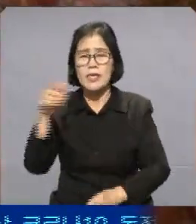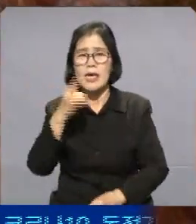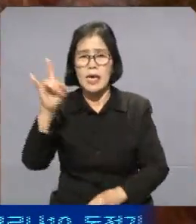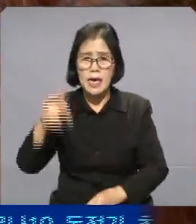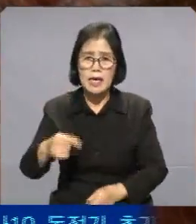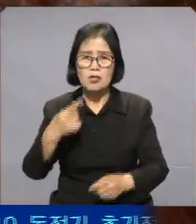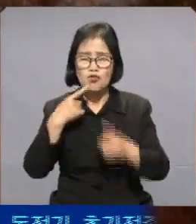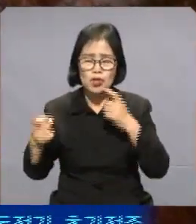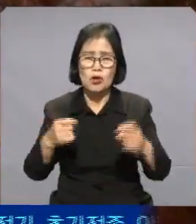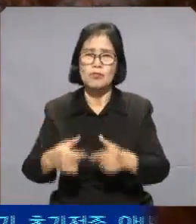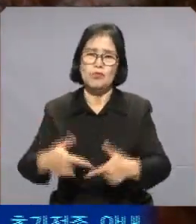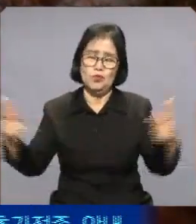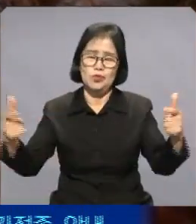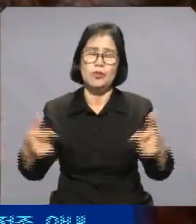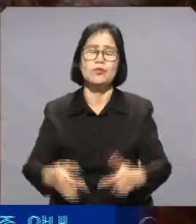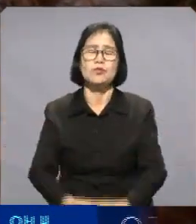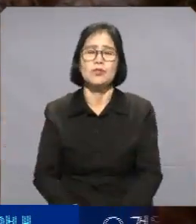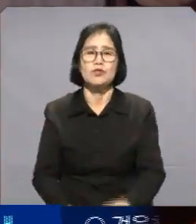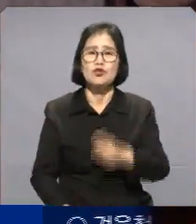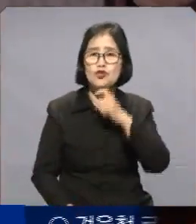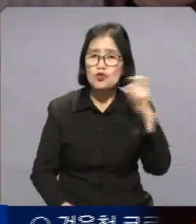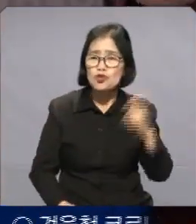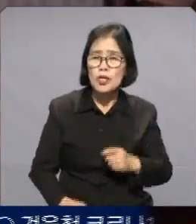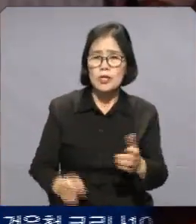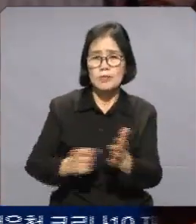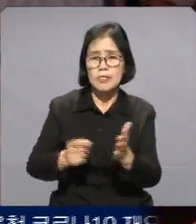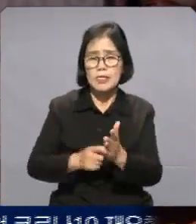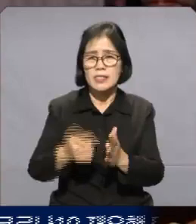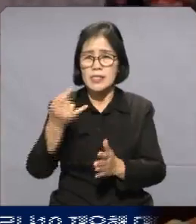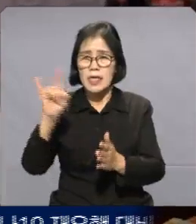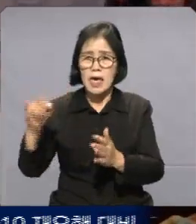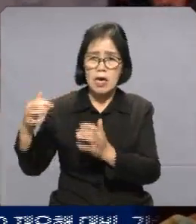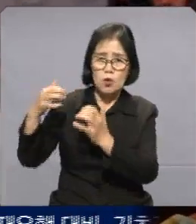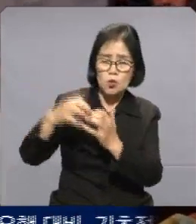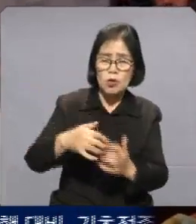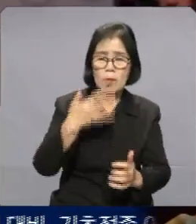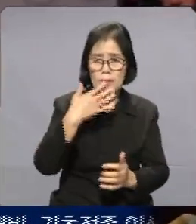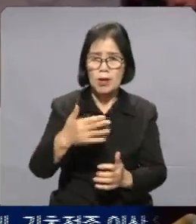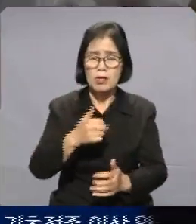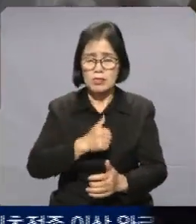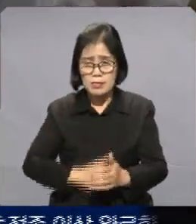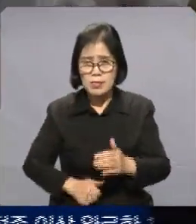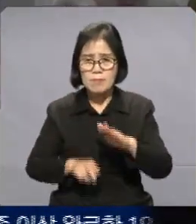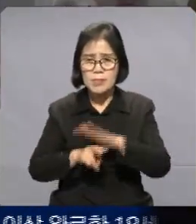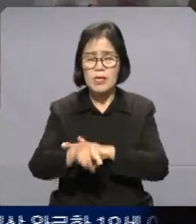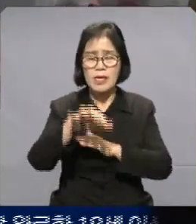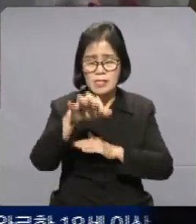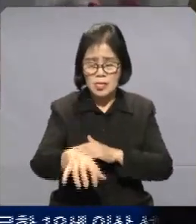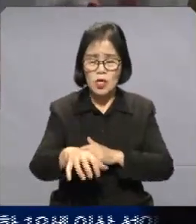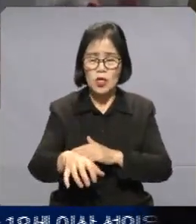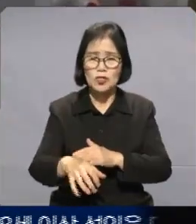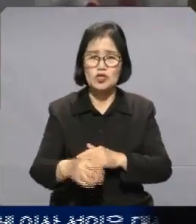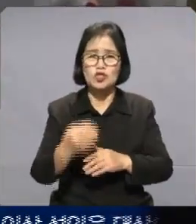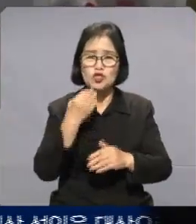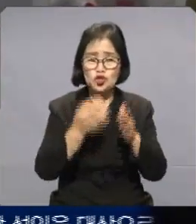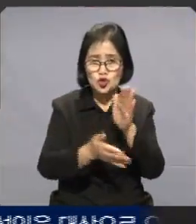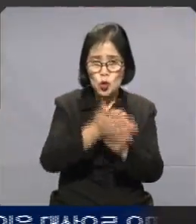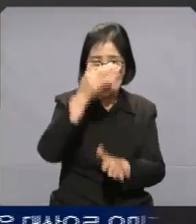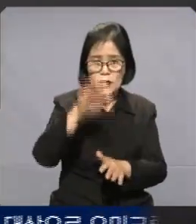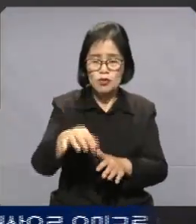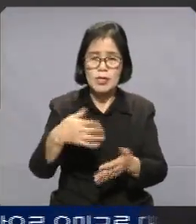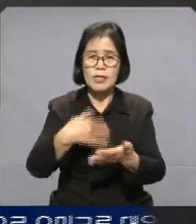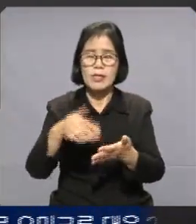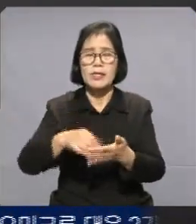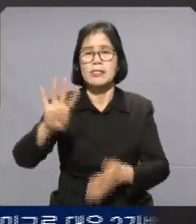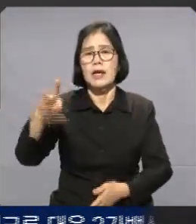위협은 고조되는 상황. 우크라이나는 비상시 핵 공격에 버틸 수 있는 피난처인 핵 방공호를 수도 키이우에만